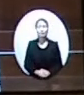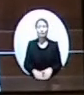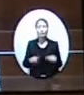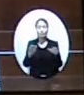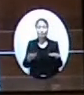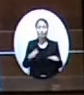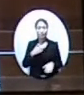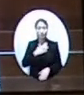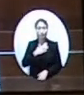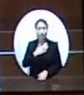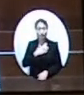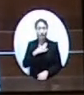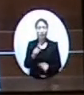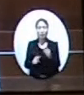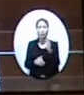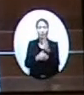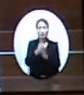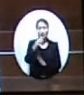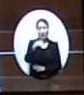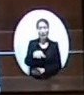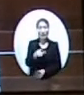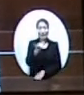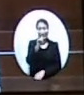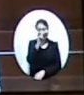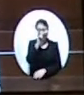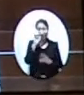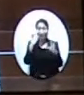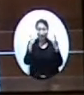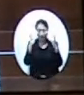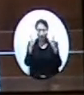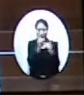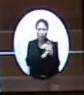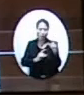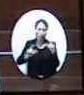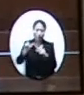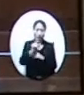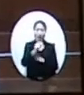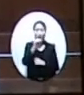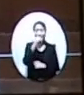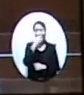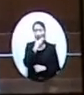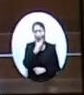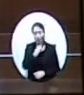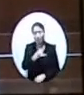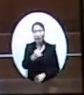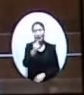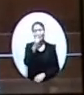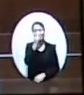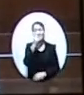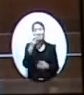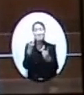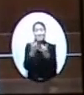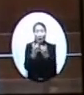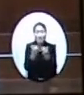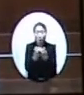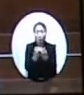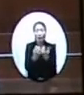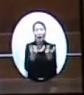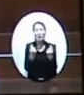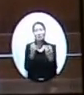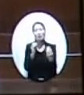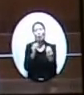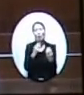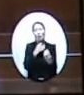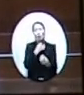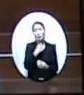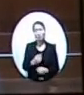본 의원은 안동시에 있는 아이들이 더 행복하게 살아갈 수 있는 방법을 함께